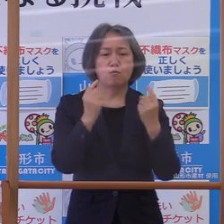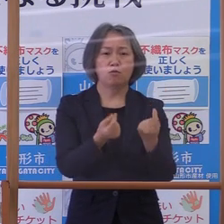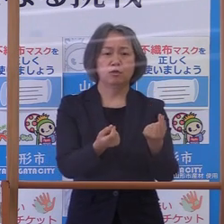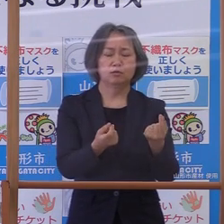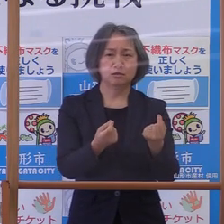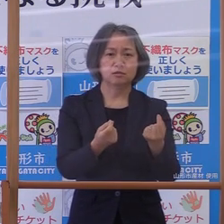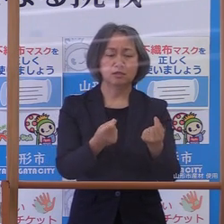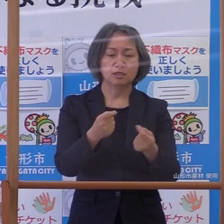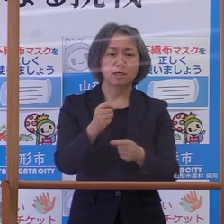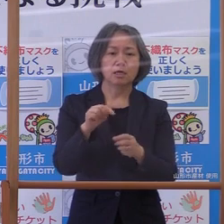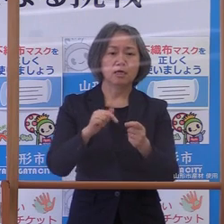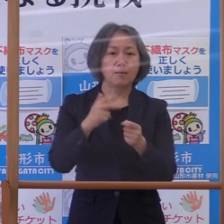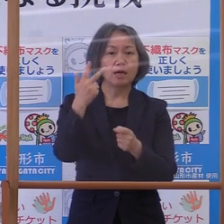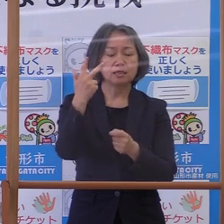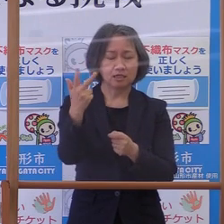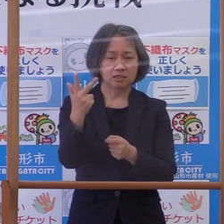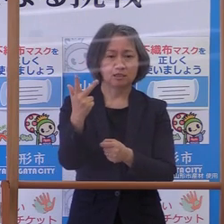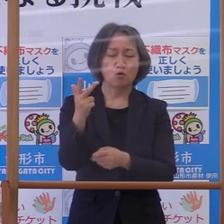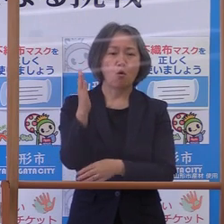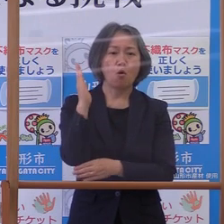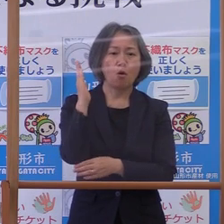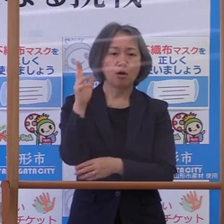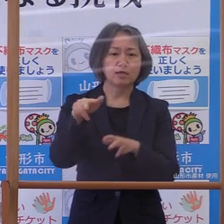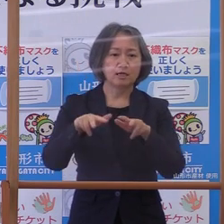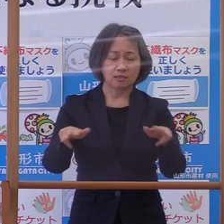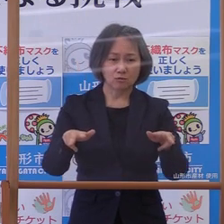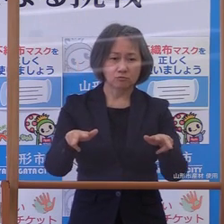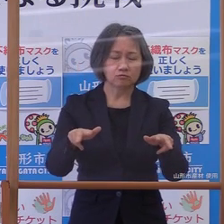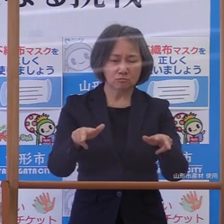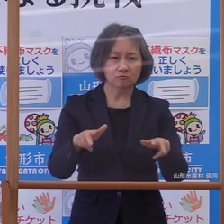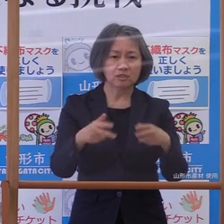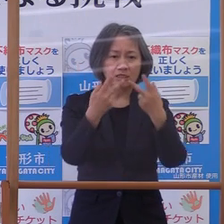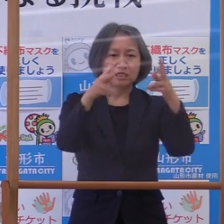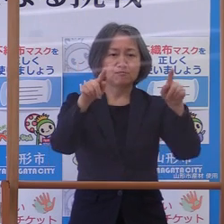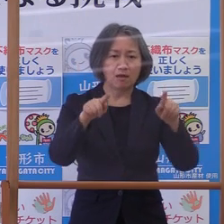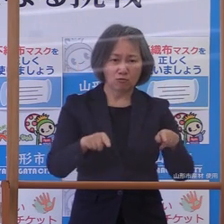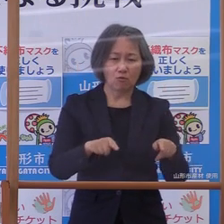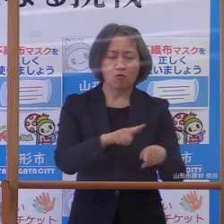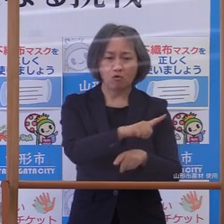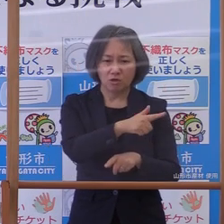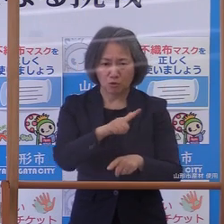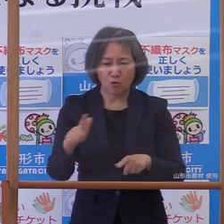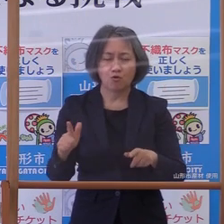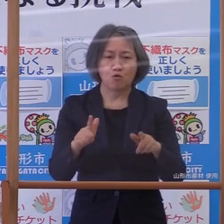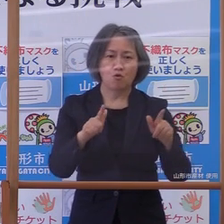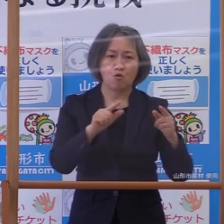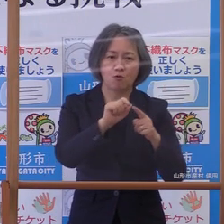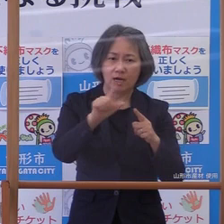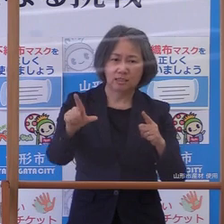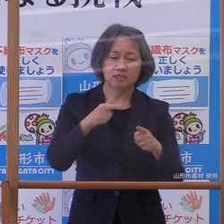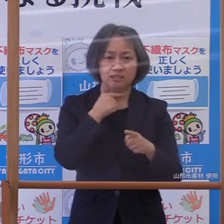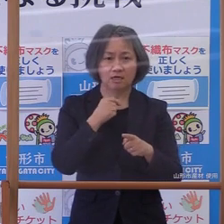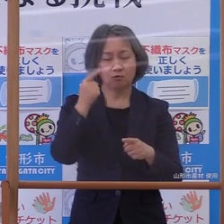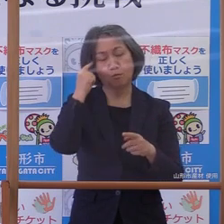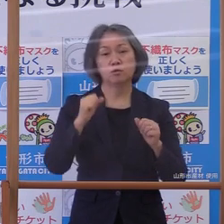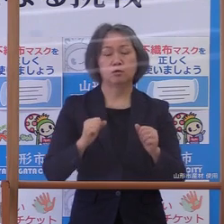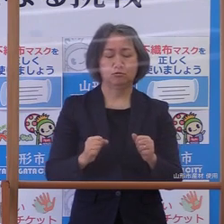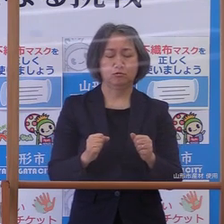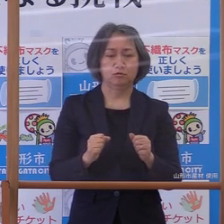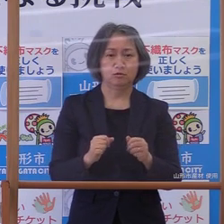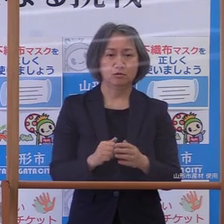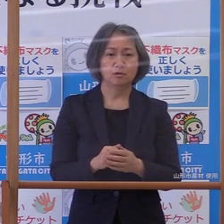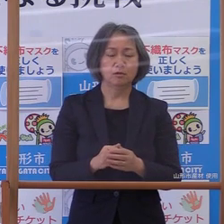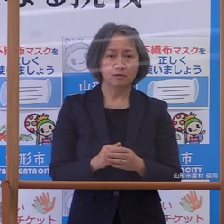まな政策あるいはイベント、そうしたところを幅広く行っていきたいと思っております。ですので、この度